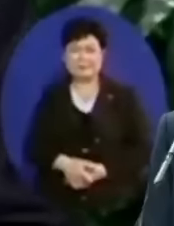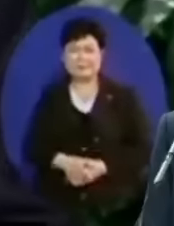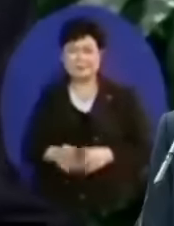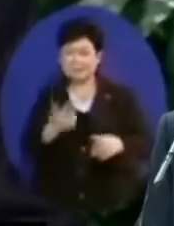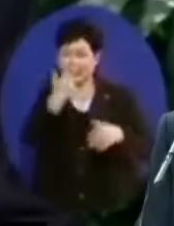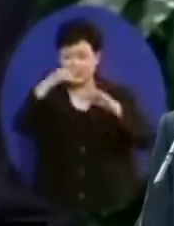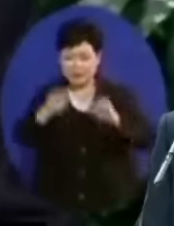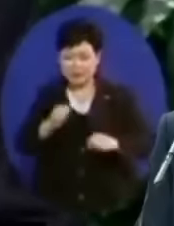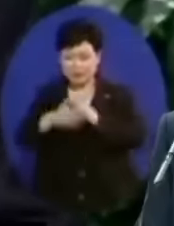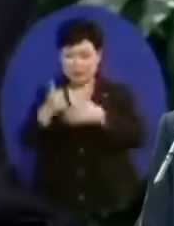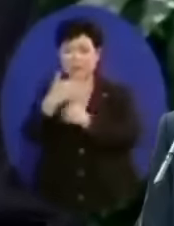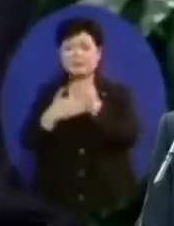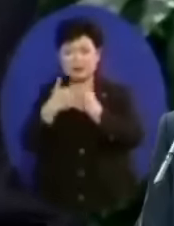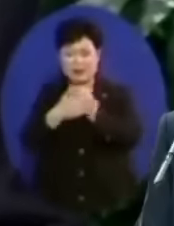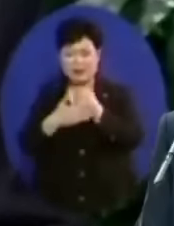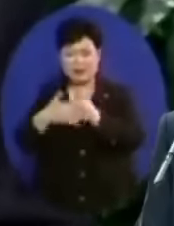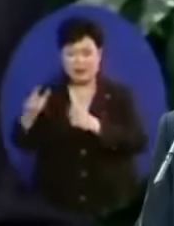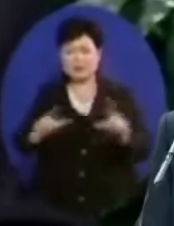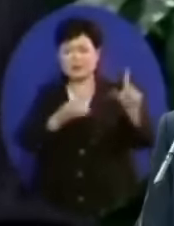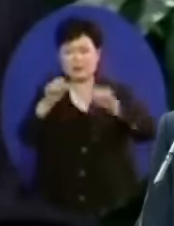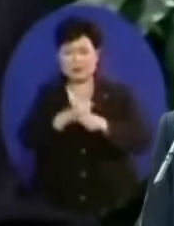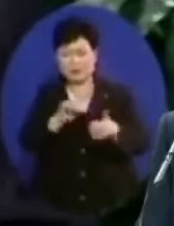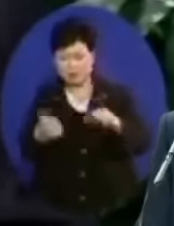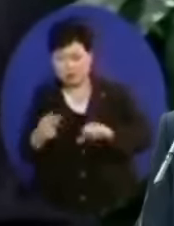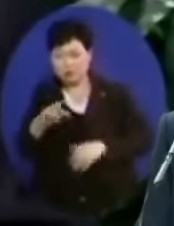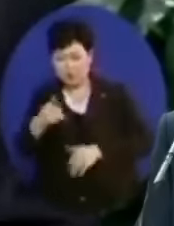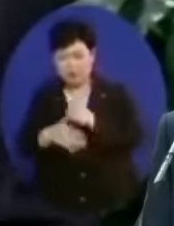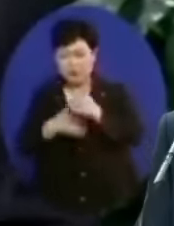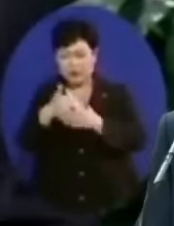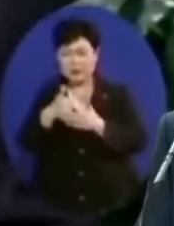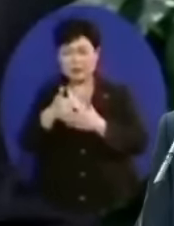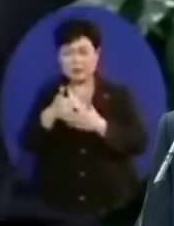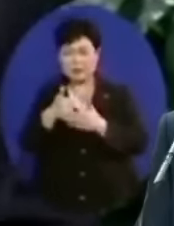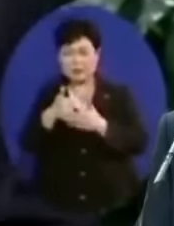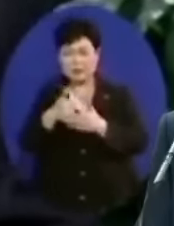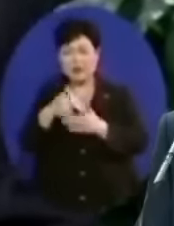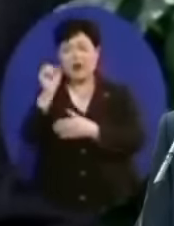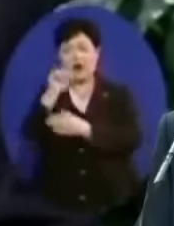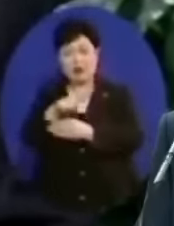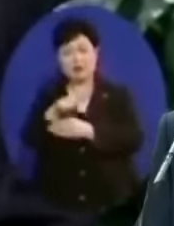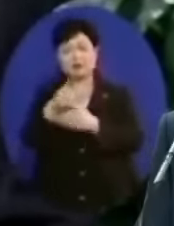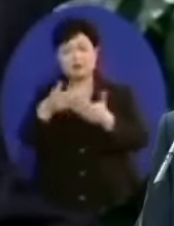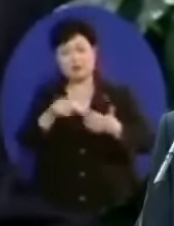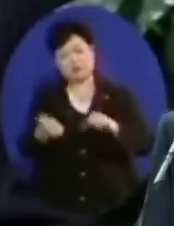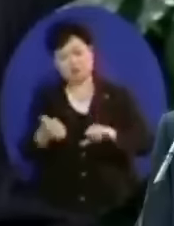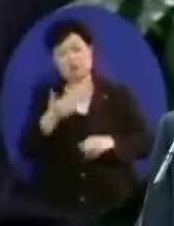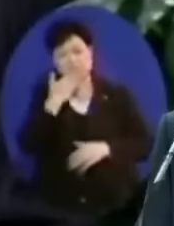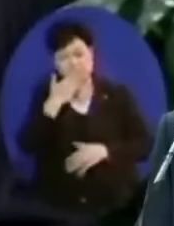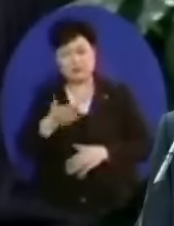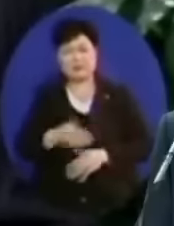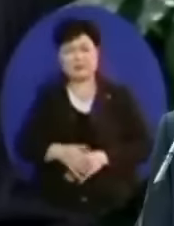사는 것도 하나님 은혜로서 살고 죽는 것도 하나님이 허락하셔야 죽는 것입니다.